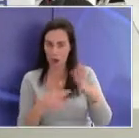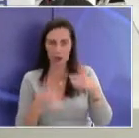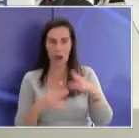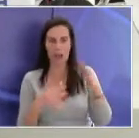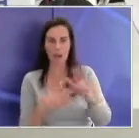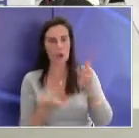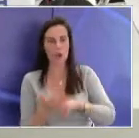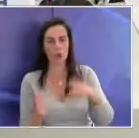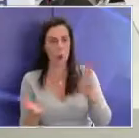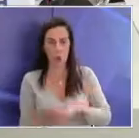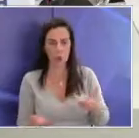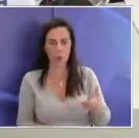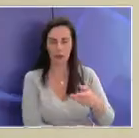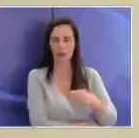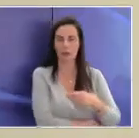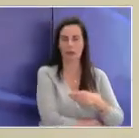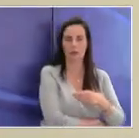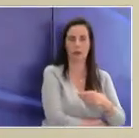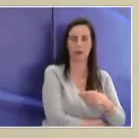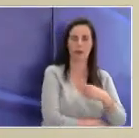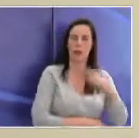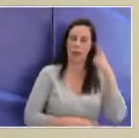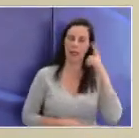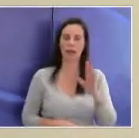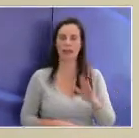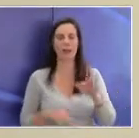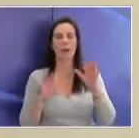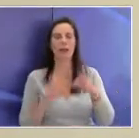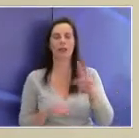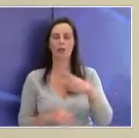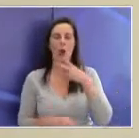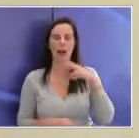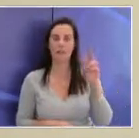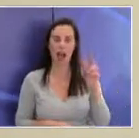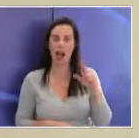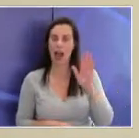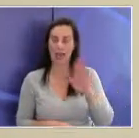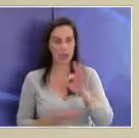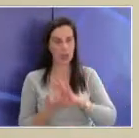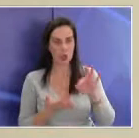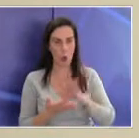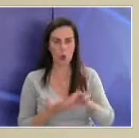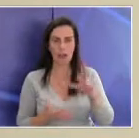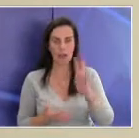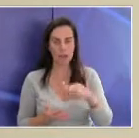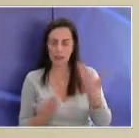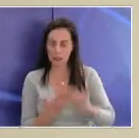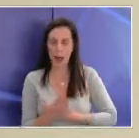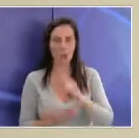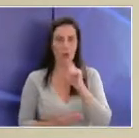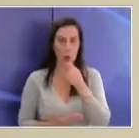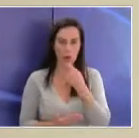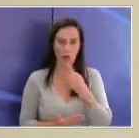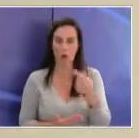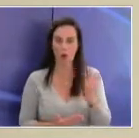מה הבעיה? לא, אי אפשר לראות למה? את זה. אני אגיד, להערכתי, כלומר, בעצם יש כאן הבטחה, גם אם היא כתובה ויש איזשהו מסמך סודי,